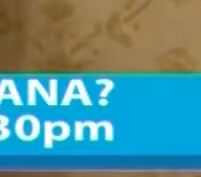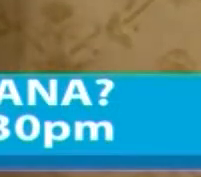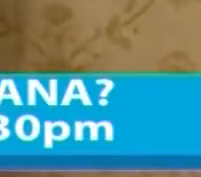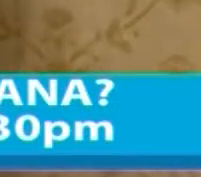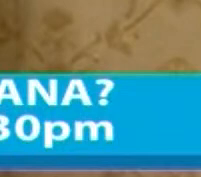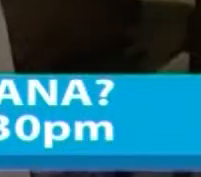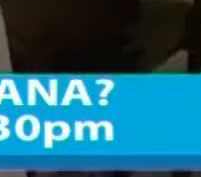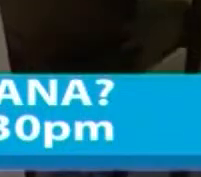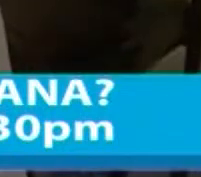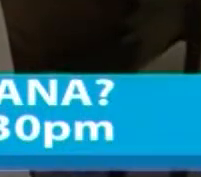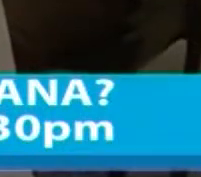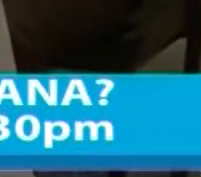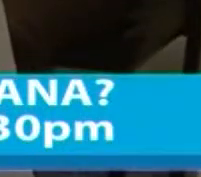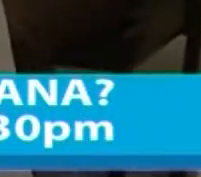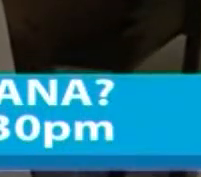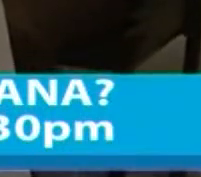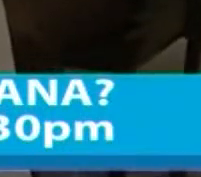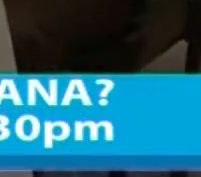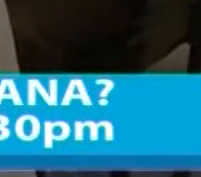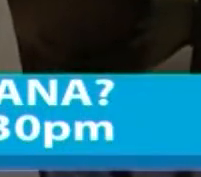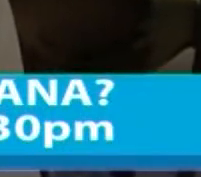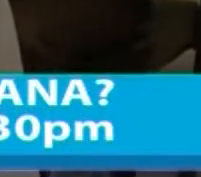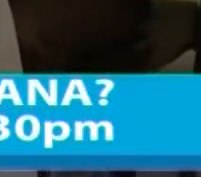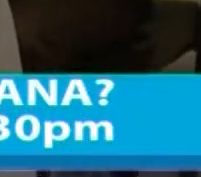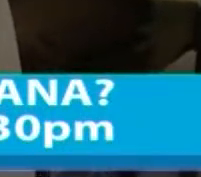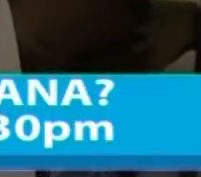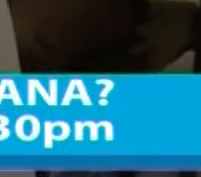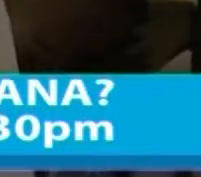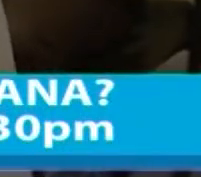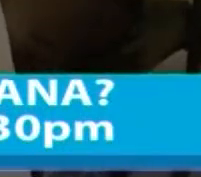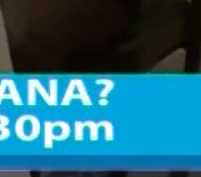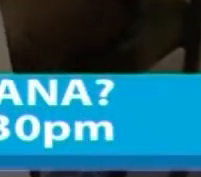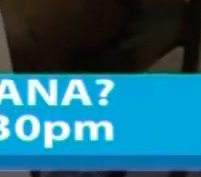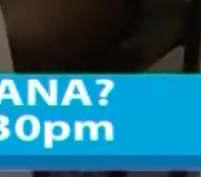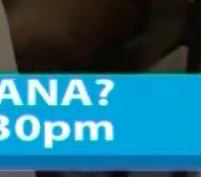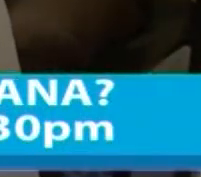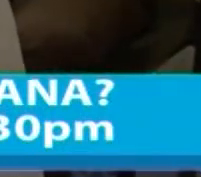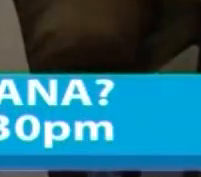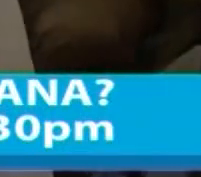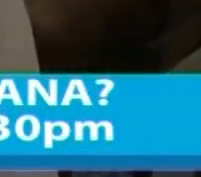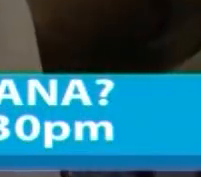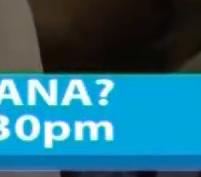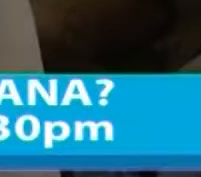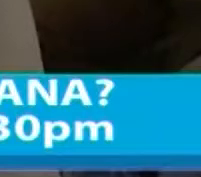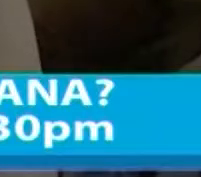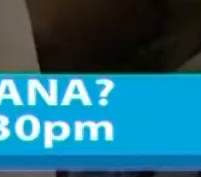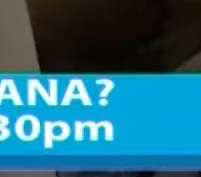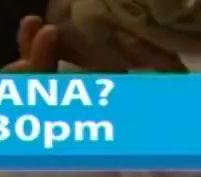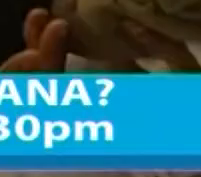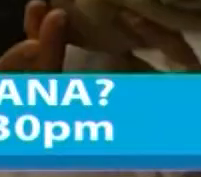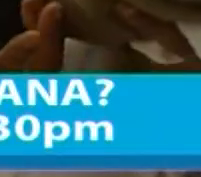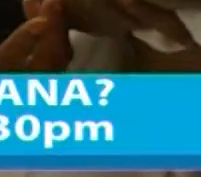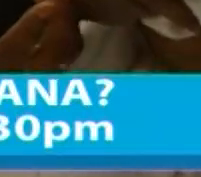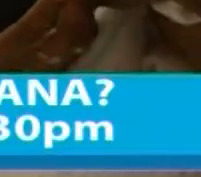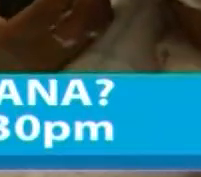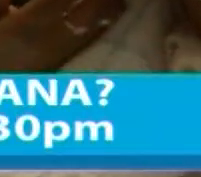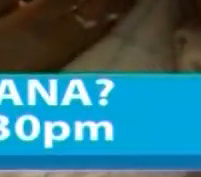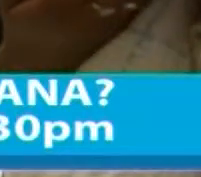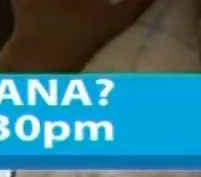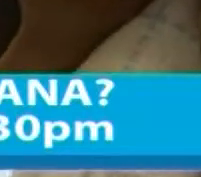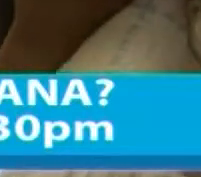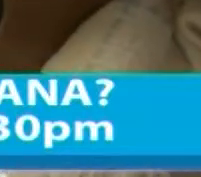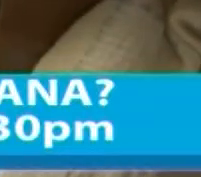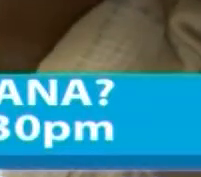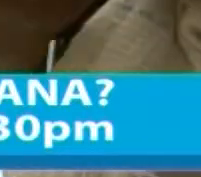nitavunja. Utavunja? Nimeboeka sana bana. Tafadhali hebu achana na hiyo simu kwanza. Ngoja kidogo kwa Mama simu sasa. Utangoja nimalize